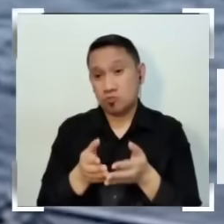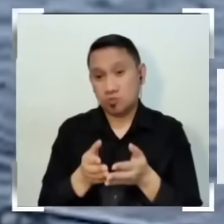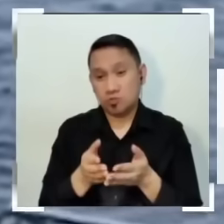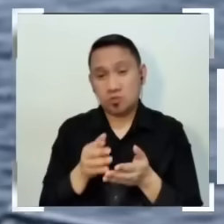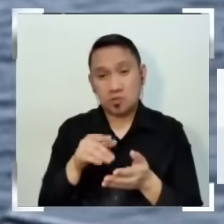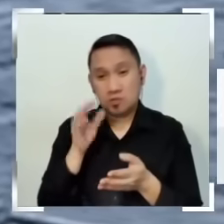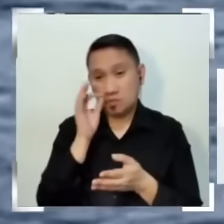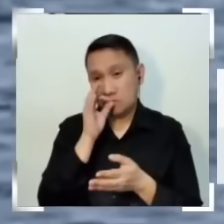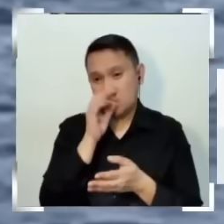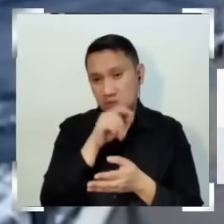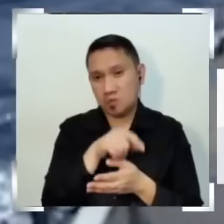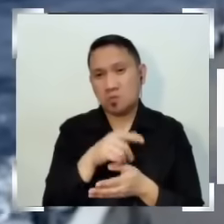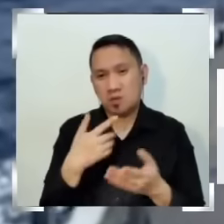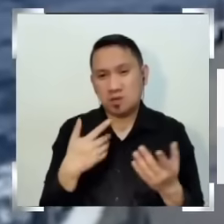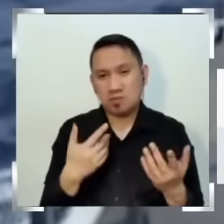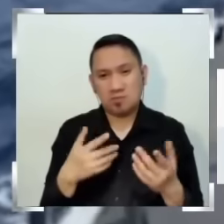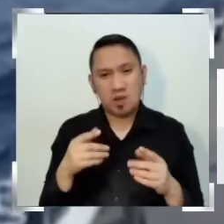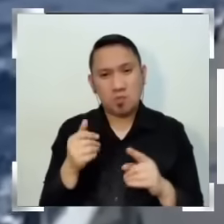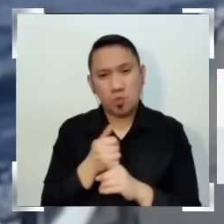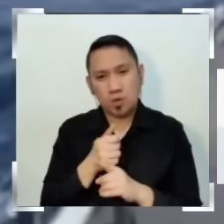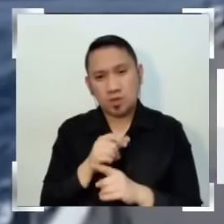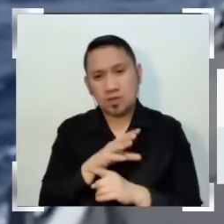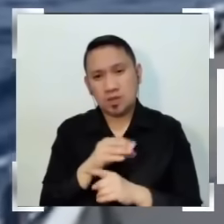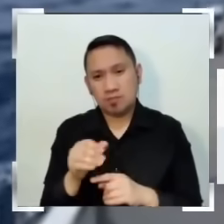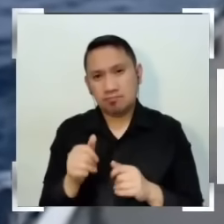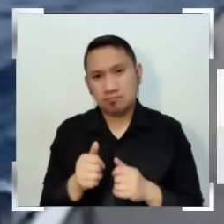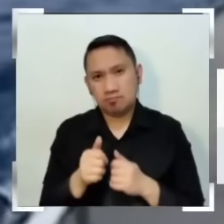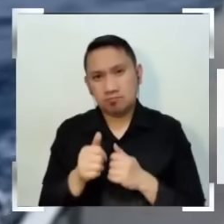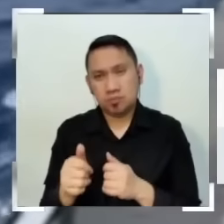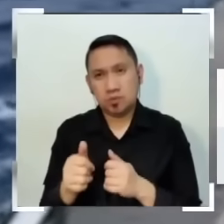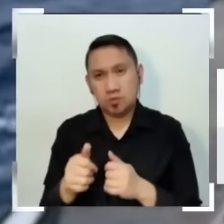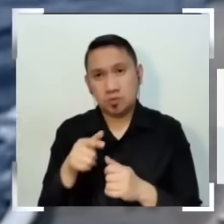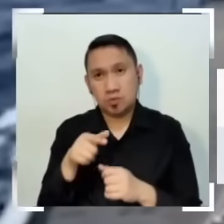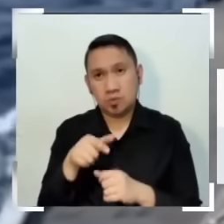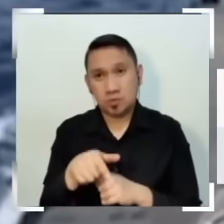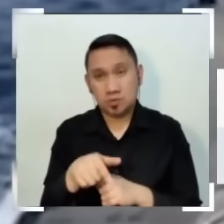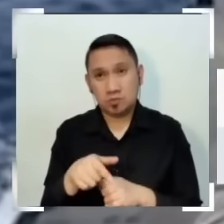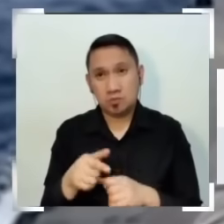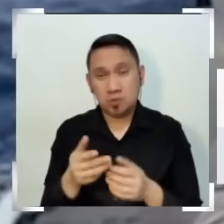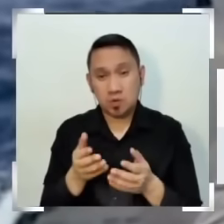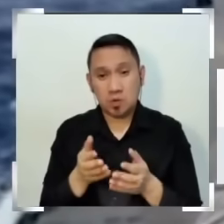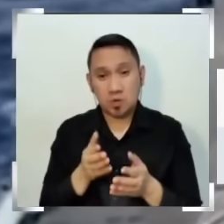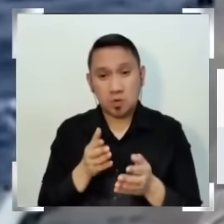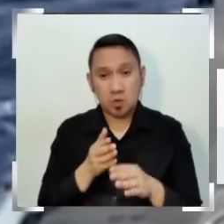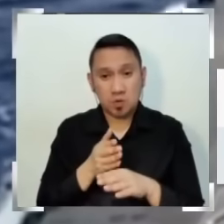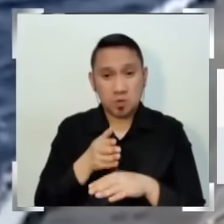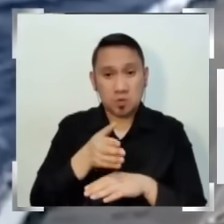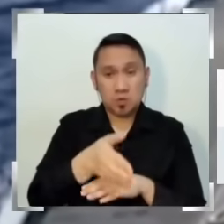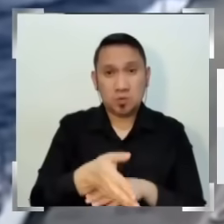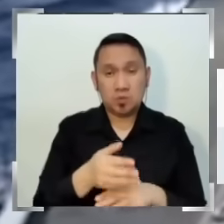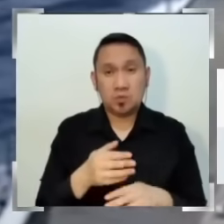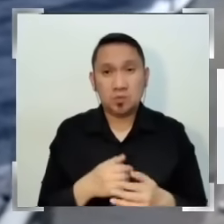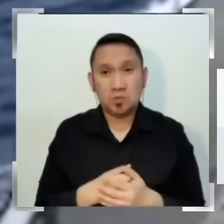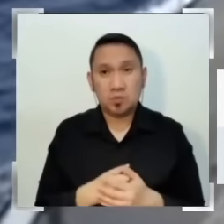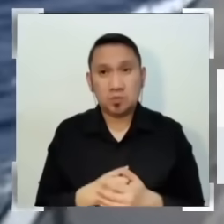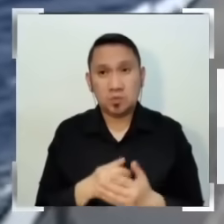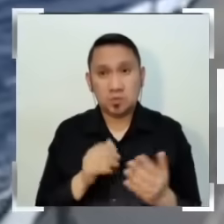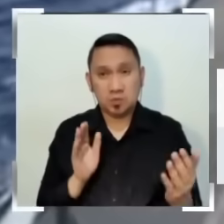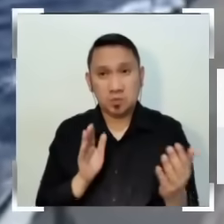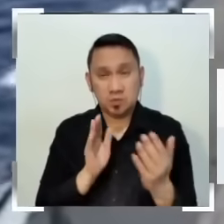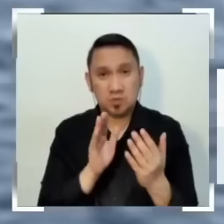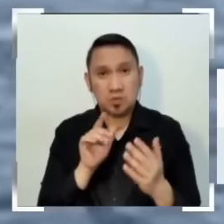China. Binuntutan at tinangkang tumawid ng Chinese warship sa harap ng BRP